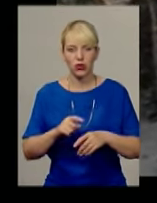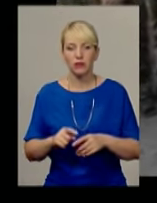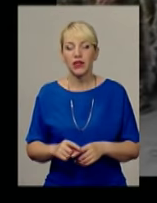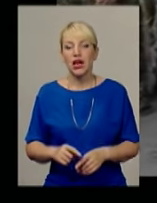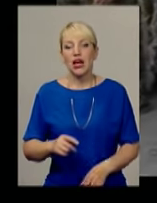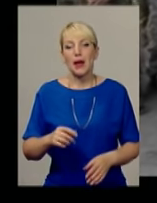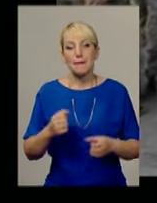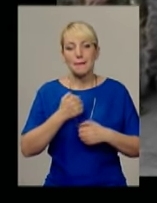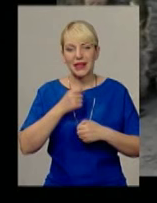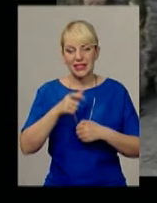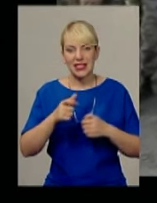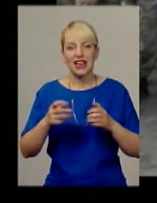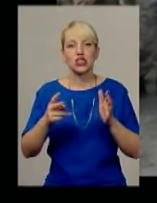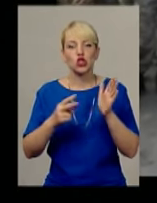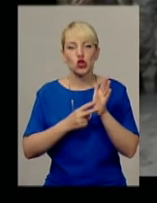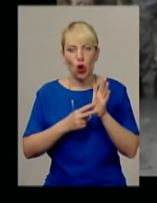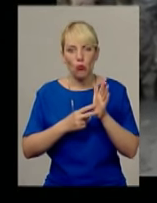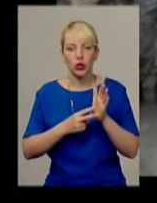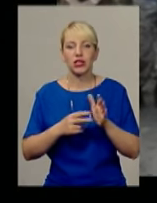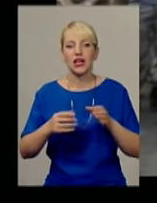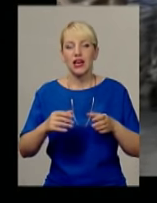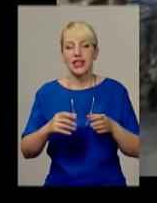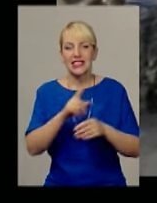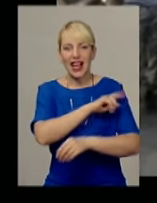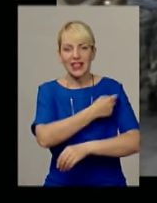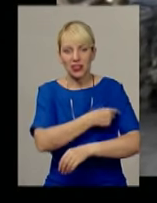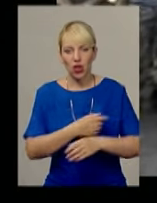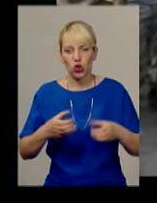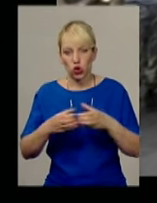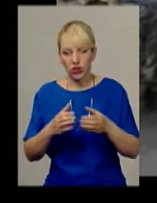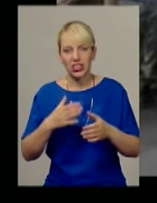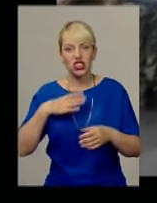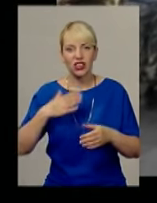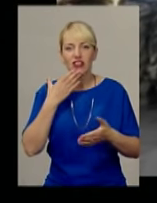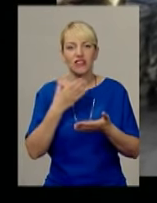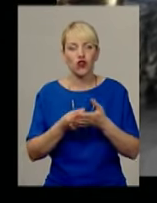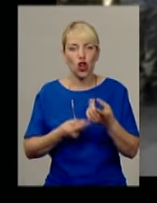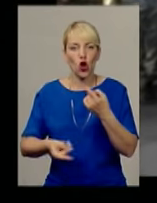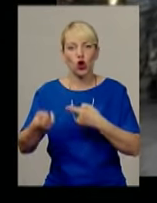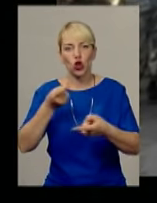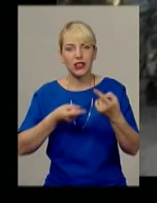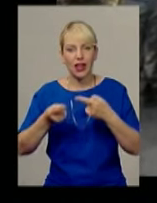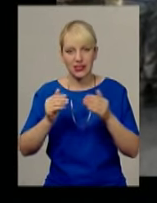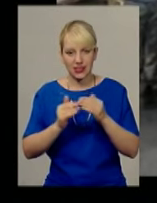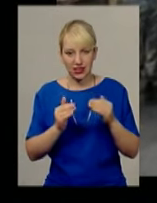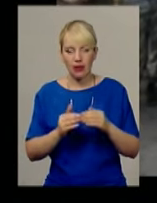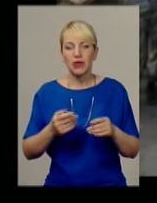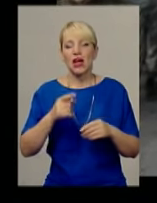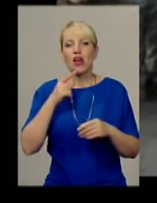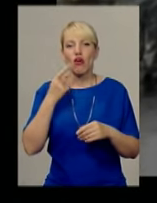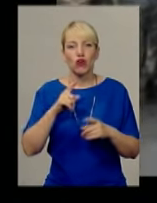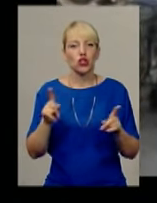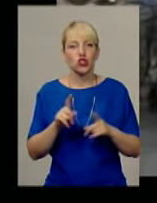автомобільної санітарної роти зачекались демобілізації. Свої претензії військові виклали у соціальній мережі. Бійці скаржаться, що їх не тільки